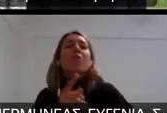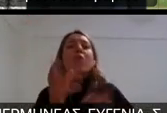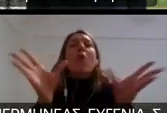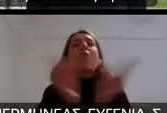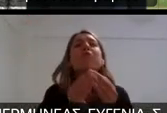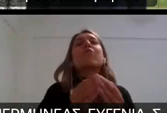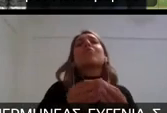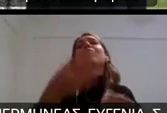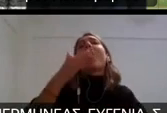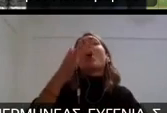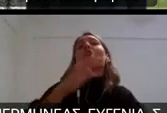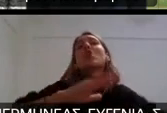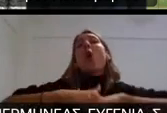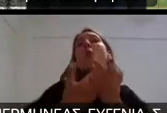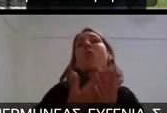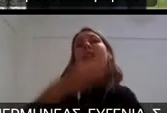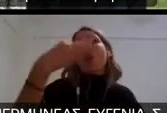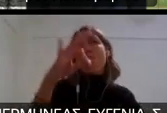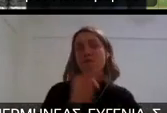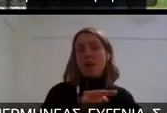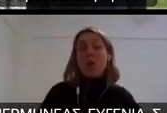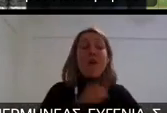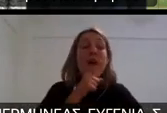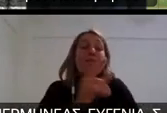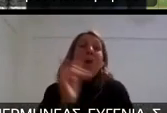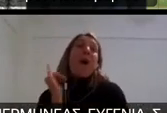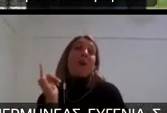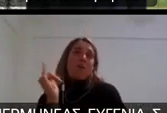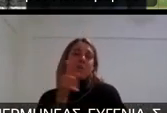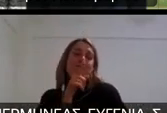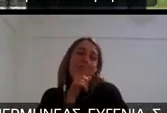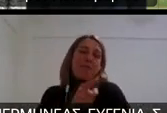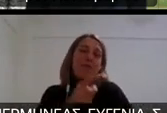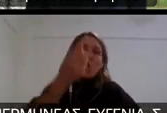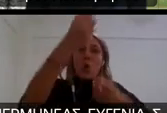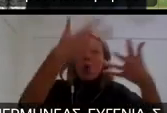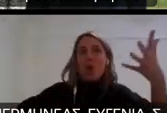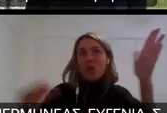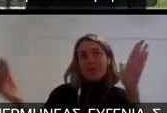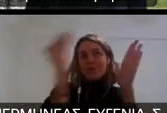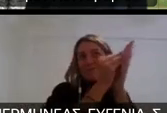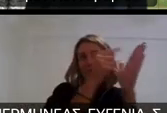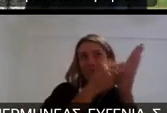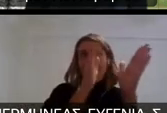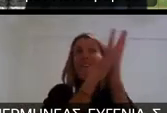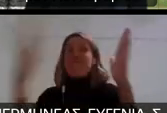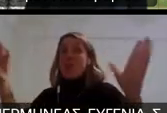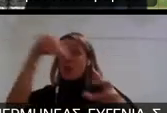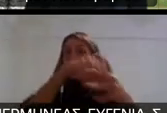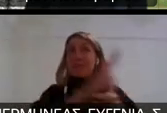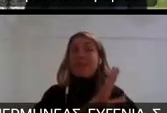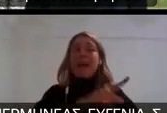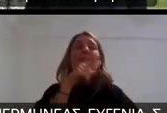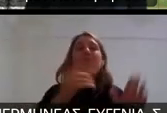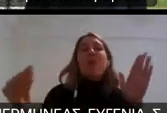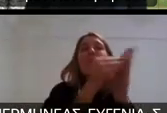αυτό βέβαια εφαρμόζεται προς το παρόν και είναι δύσκολο να εφαρμοστεί στους καταλόγους βιβλιοθηκών, διότι πολλές φορές